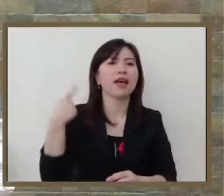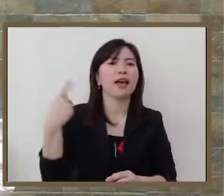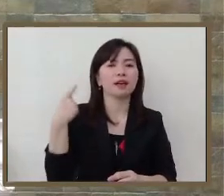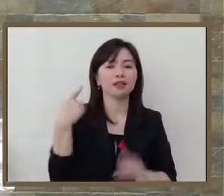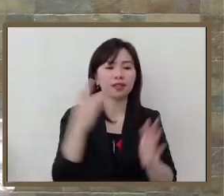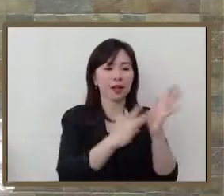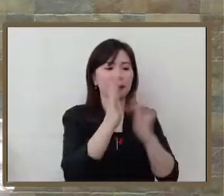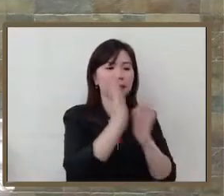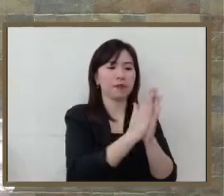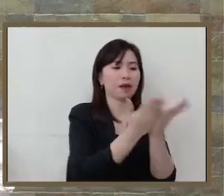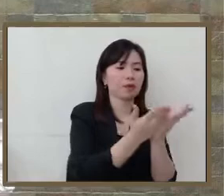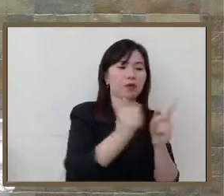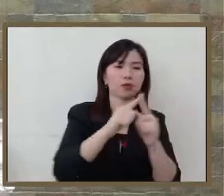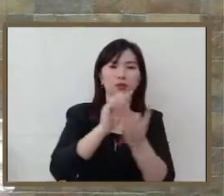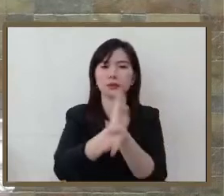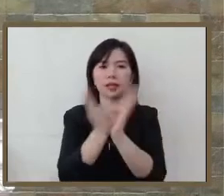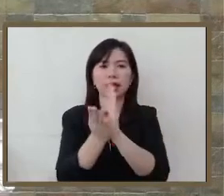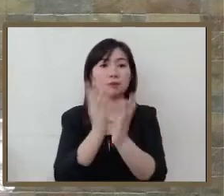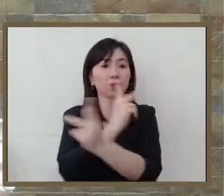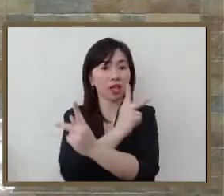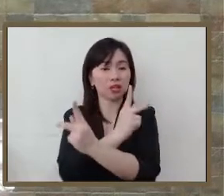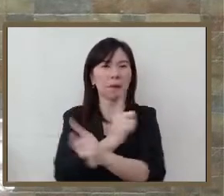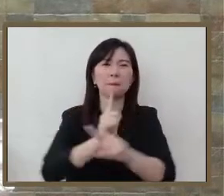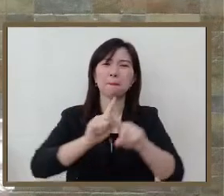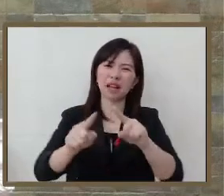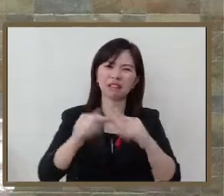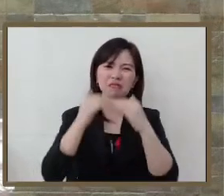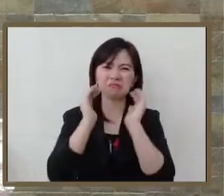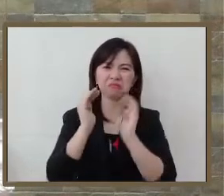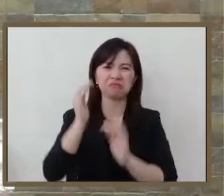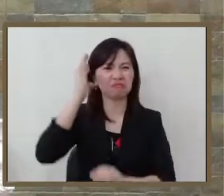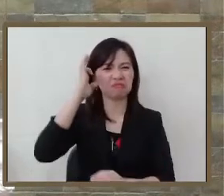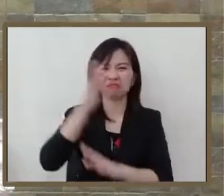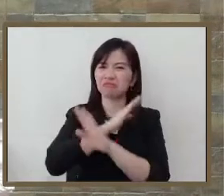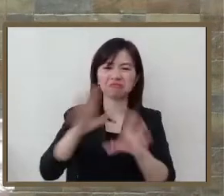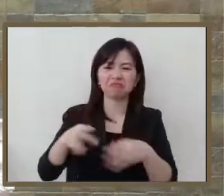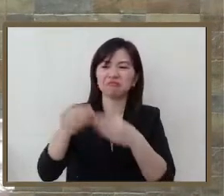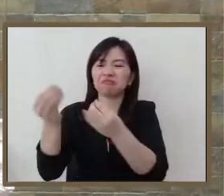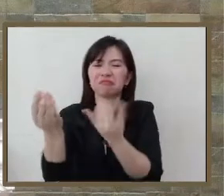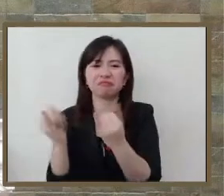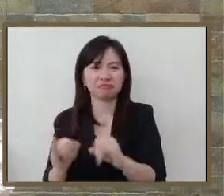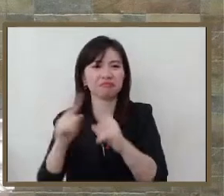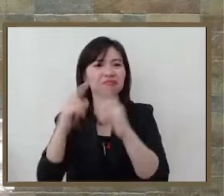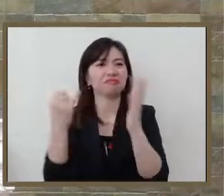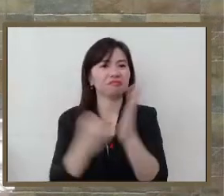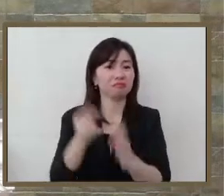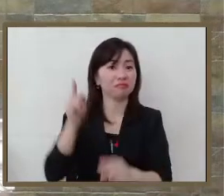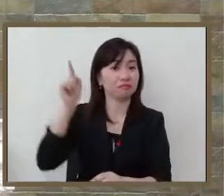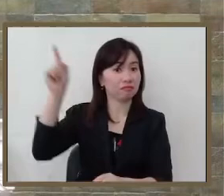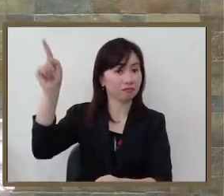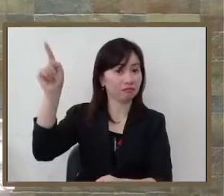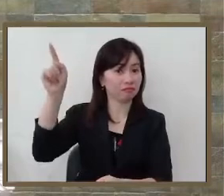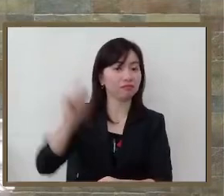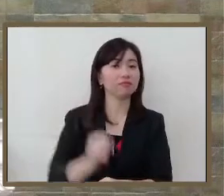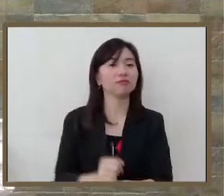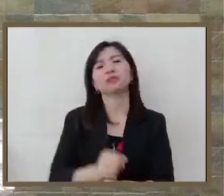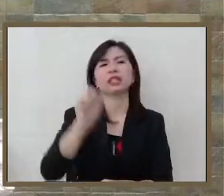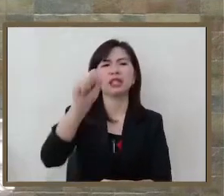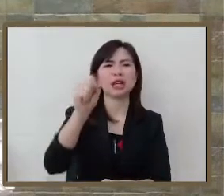ko para meron din akong panlaban. Sad to say, hindi ko binuksan. Sabi ko nga sa inyo kanina, hawak ko